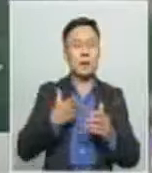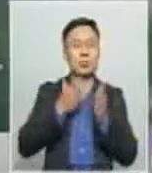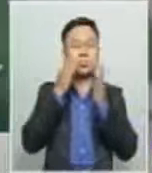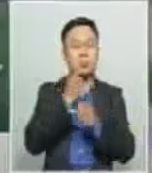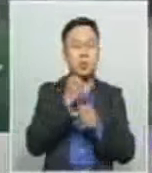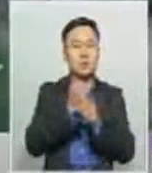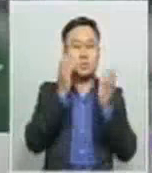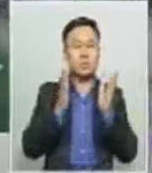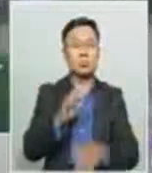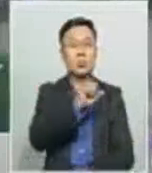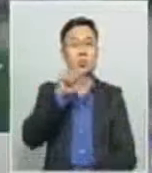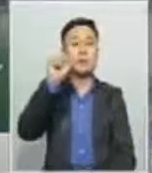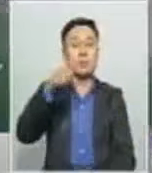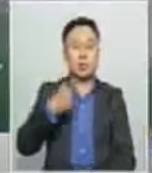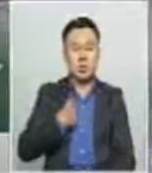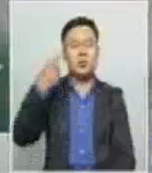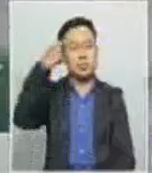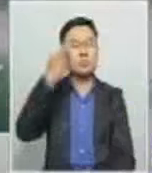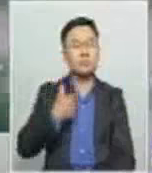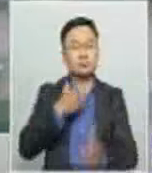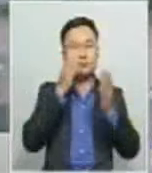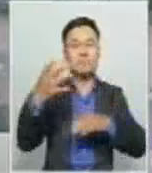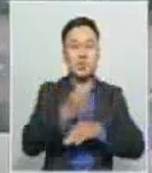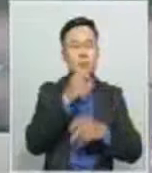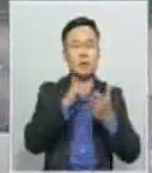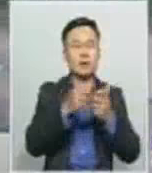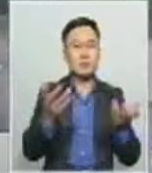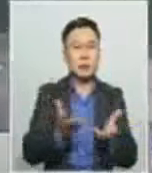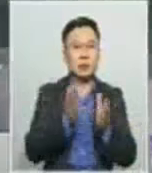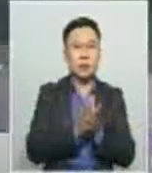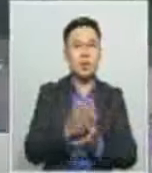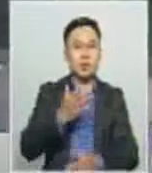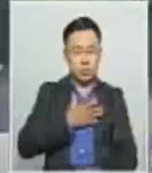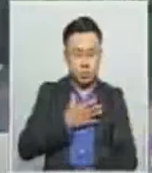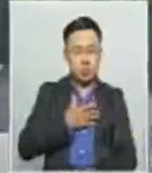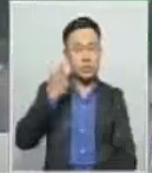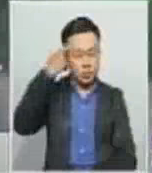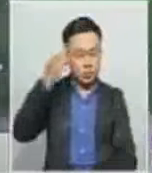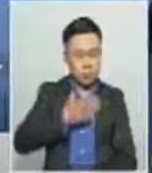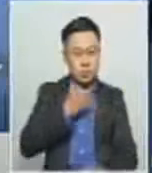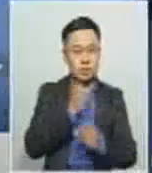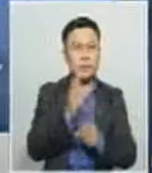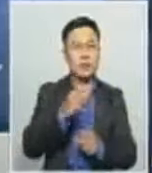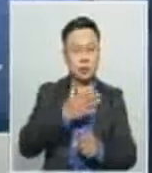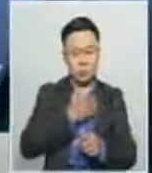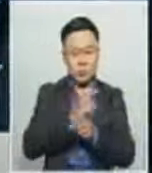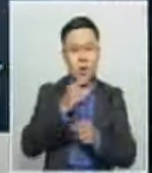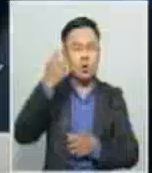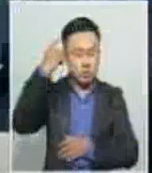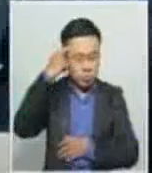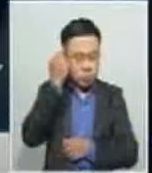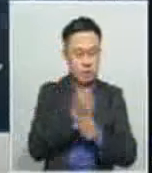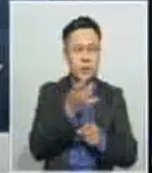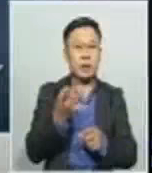างนะฮะคุณสมศักดิ์บอกว่าสิ่งที่เกิดขึ้นไม่มีอะไรรู้ดีไปกว่าตัวเราเราย่อมรู้ตัวเราเองดีกว่า